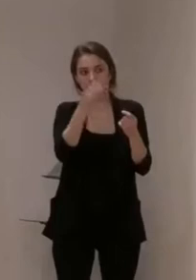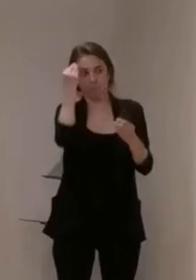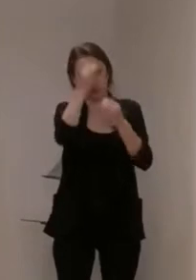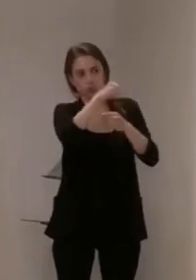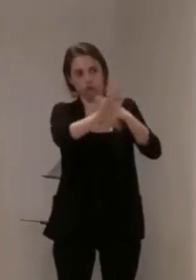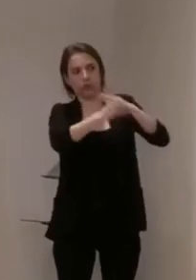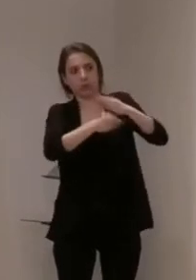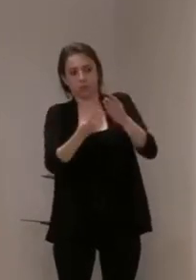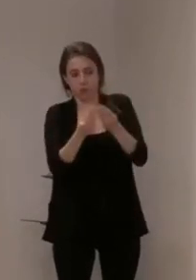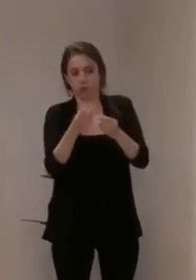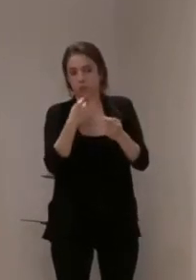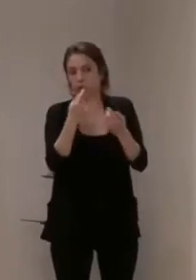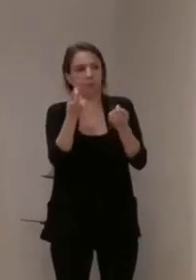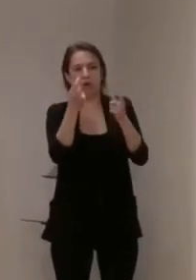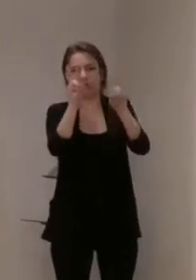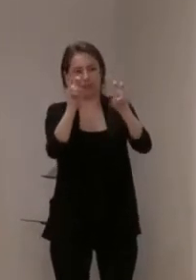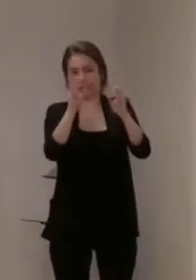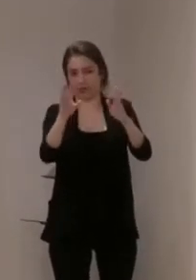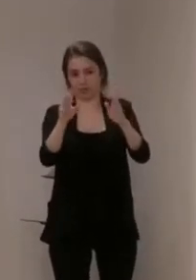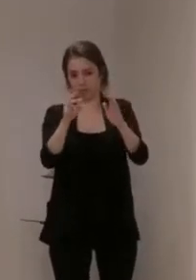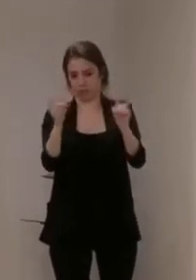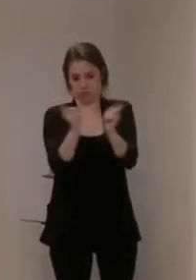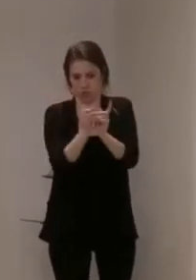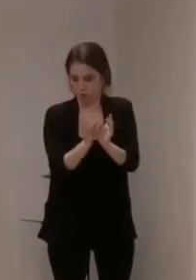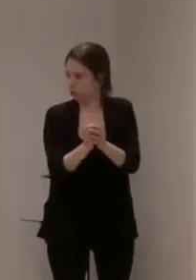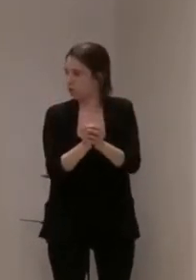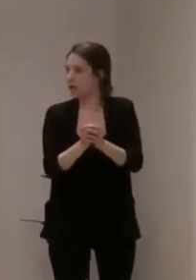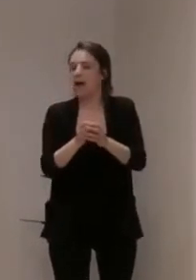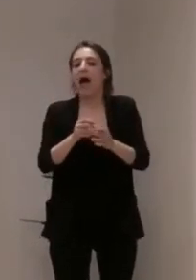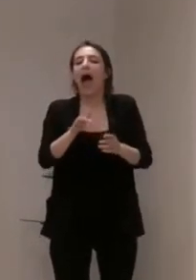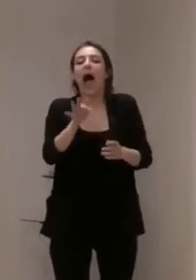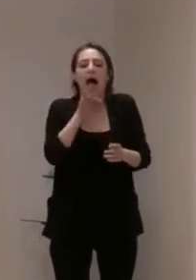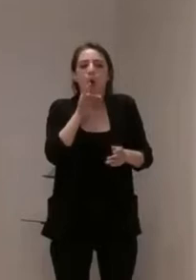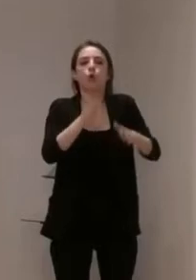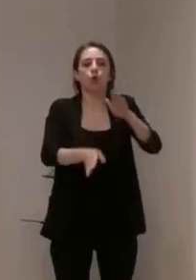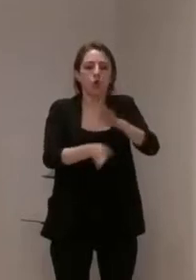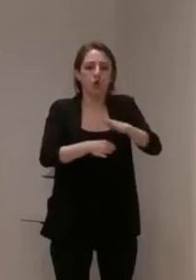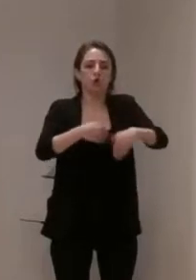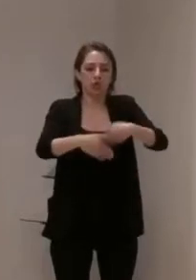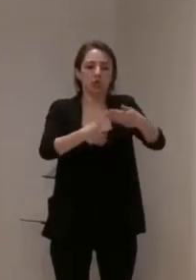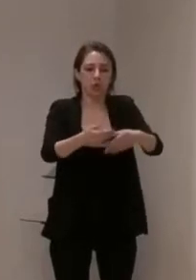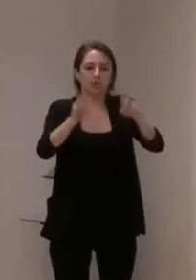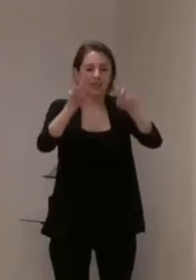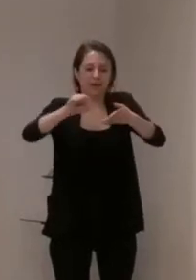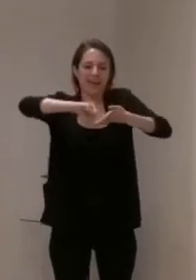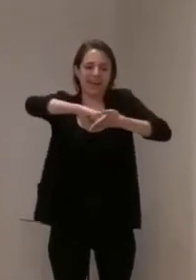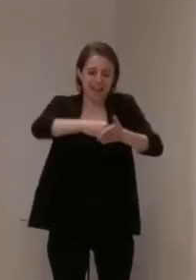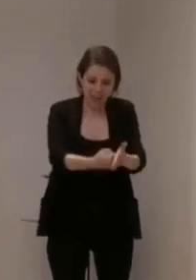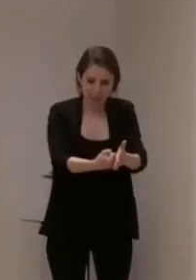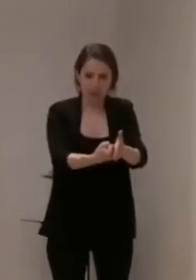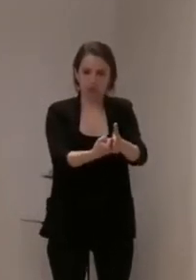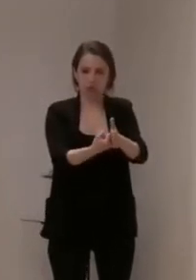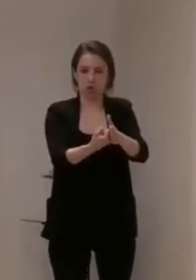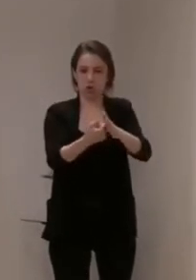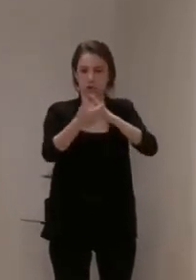sobre això, només per introduir també el tema. Encara dura aquesta tanta repressió, certa repressió, encara dura. Bé,